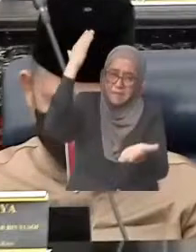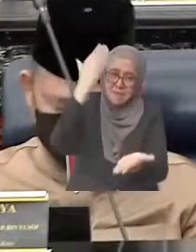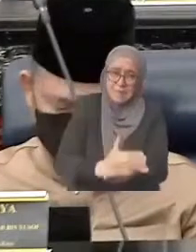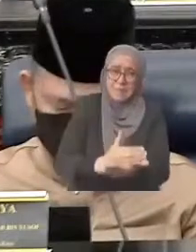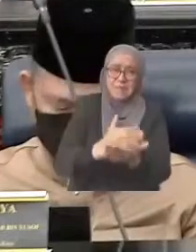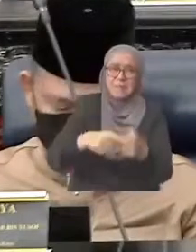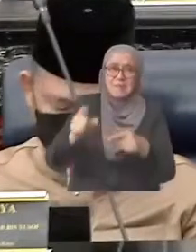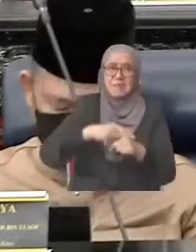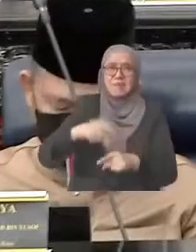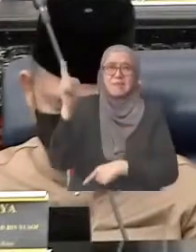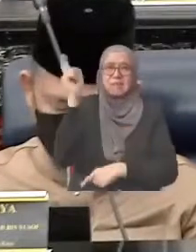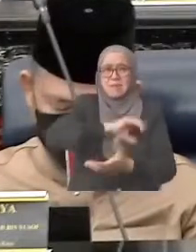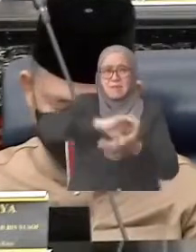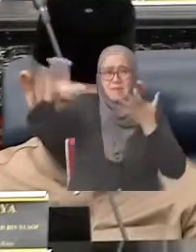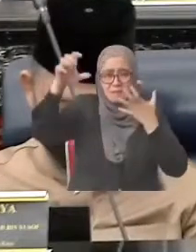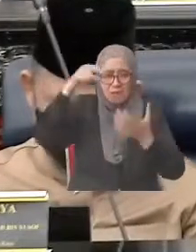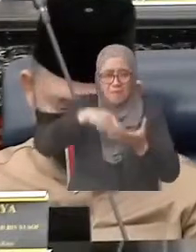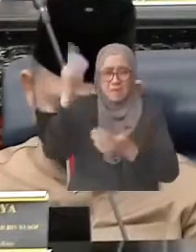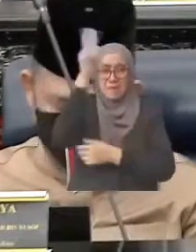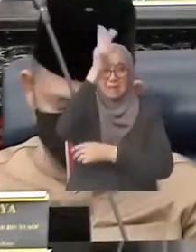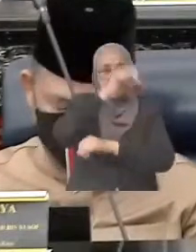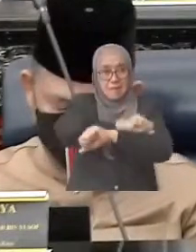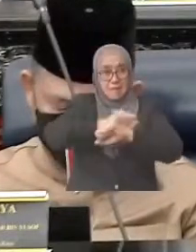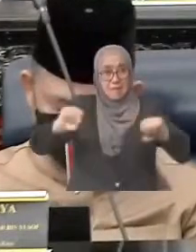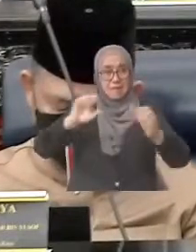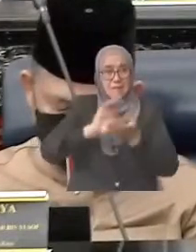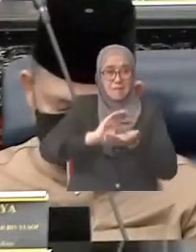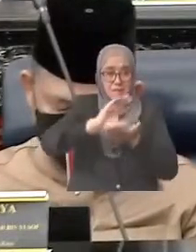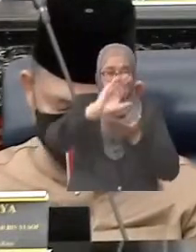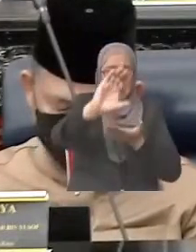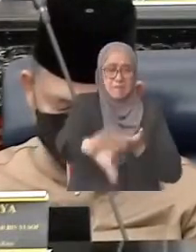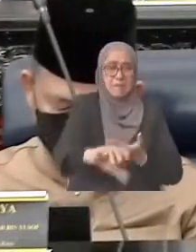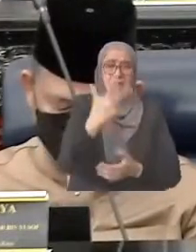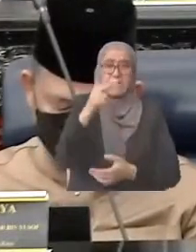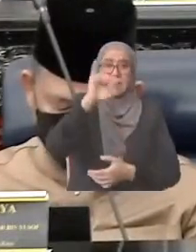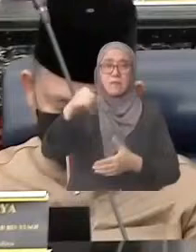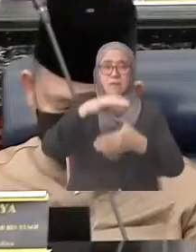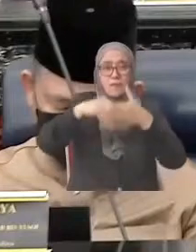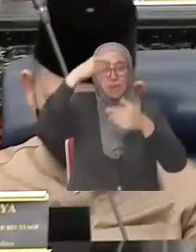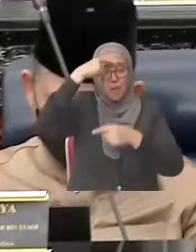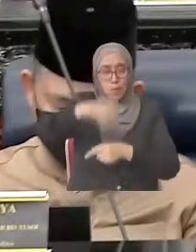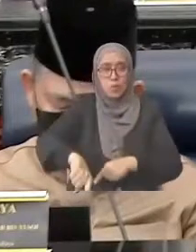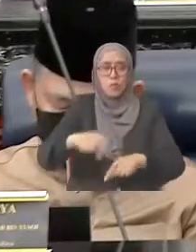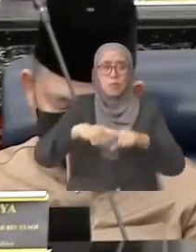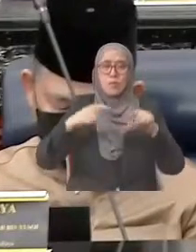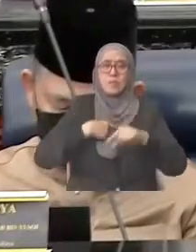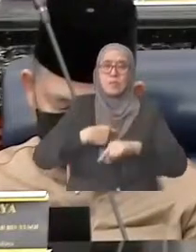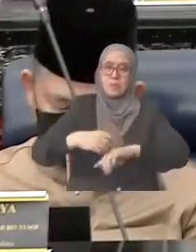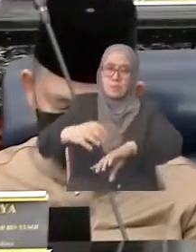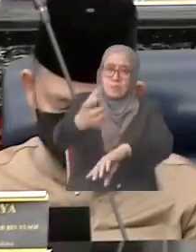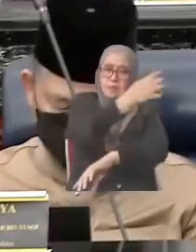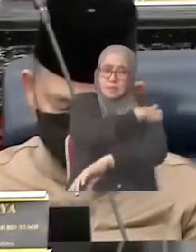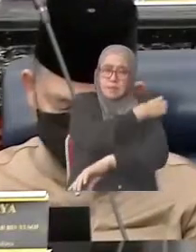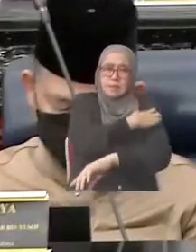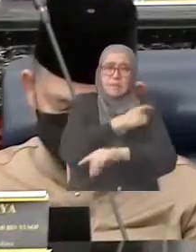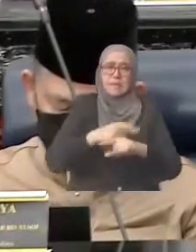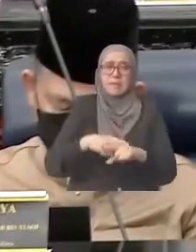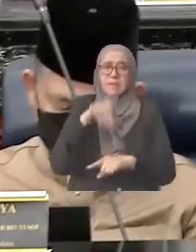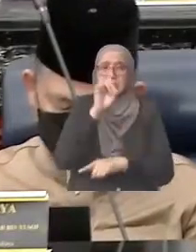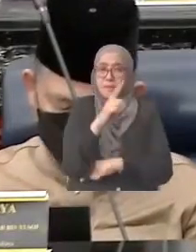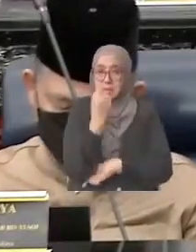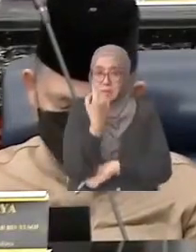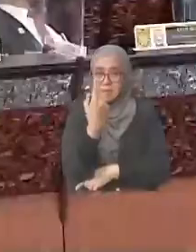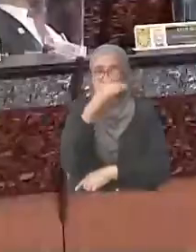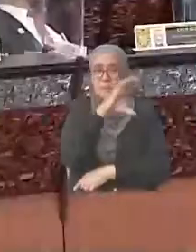kerajaan bersedia untuk memperhitungkan 13 juta ringan khas untuk memperkaya sebagian di 11 polisi diraja Malaysia